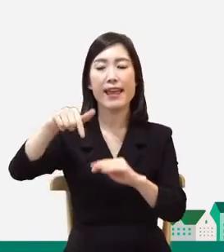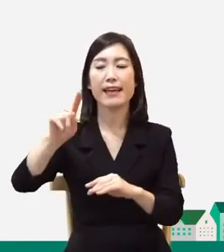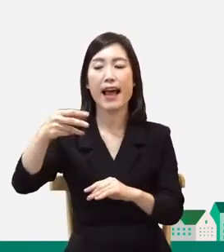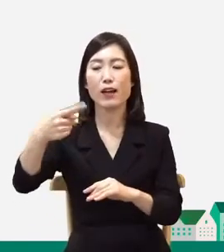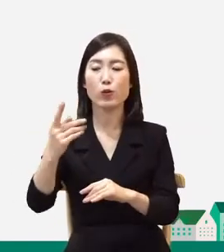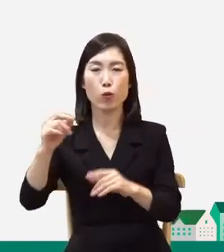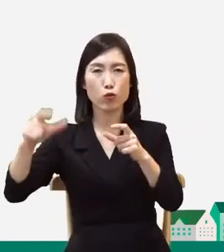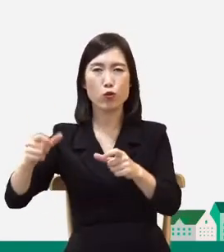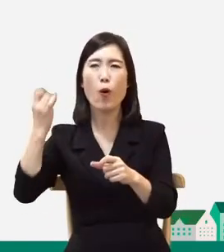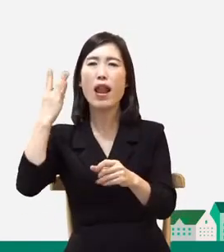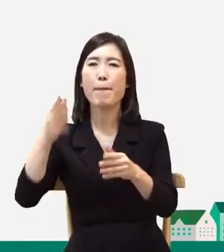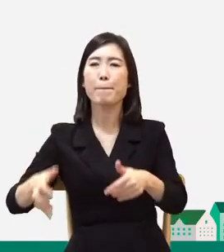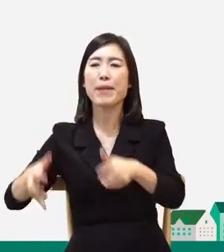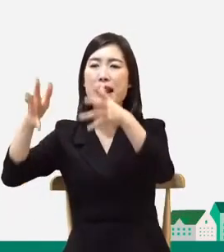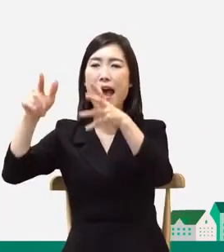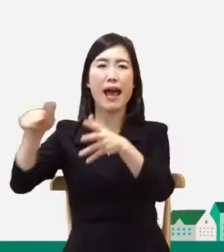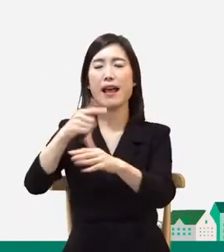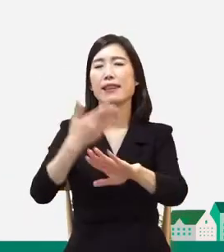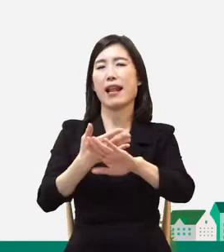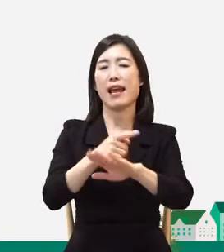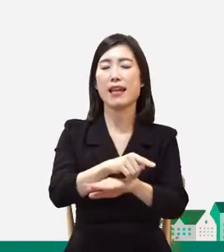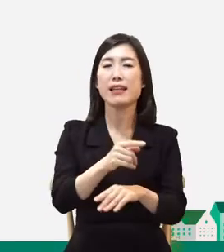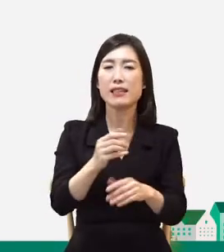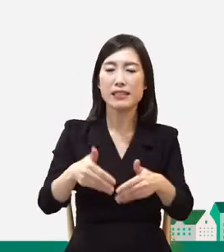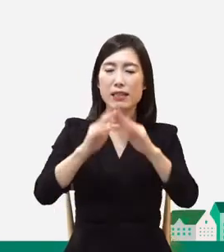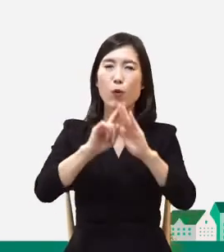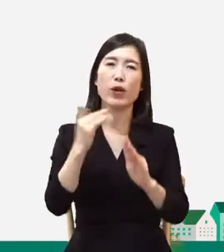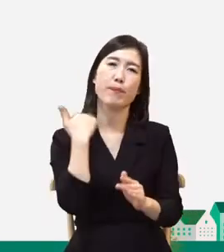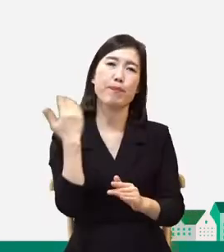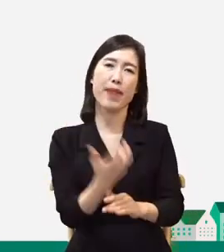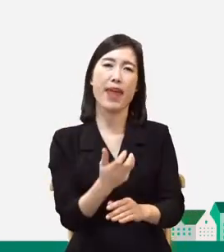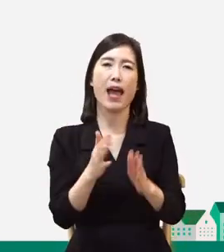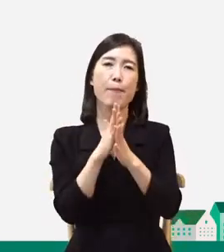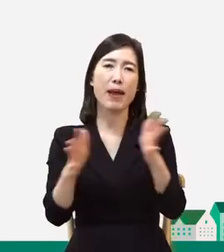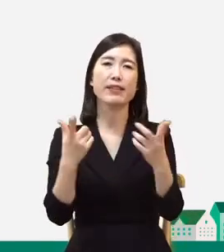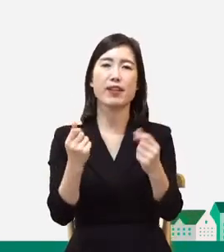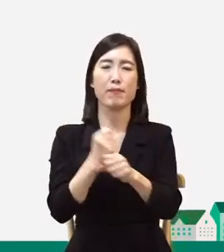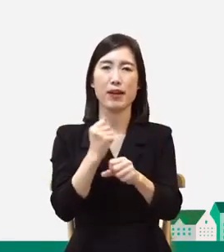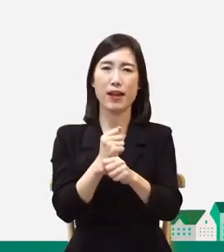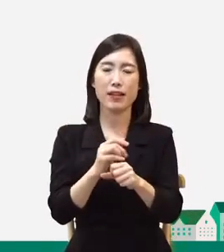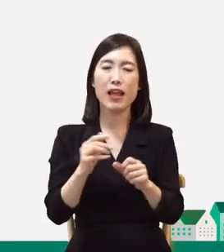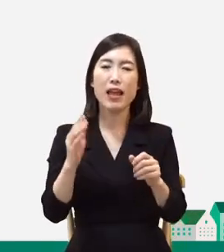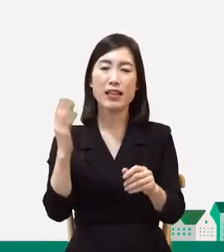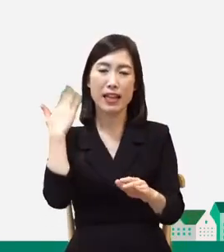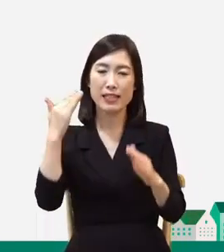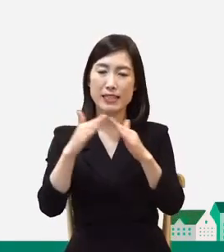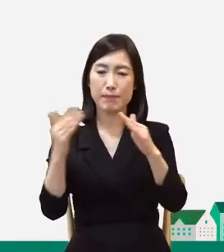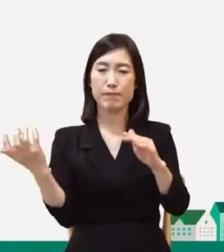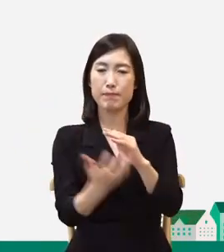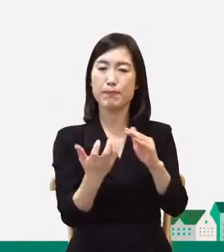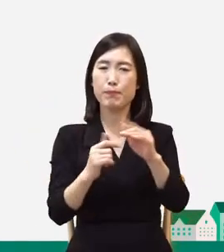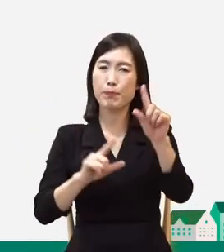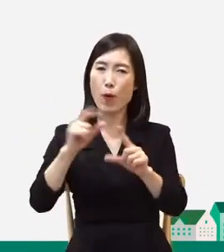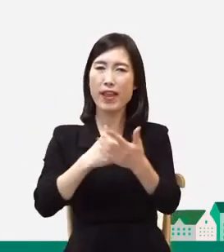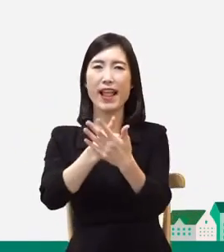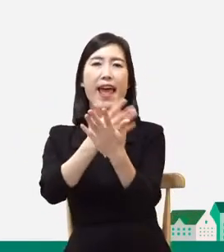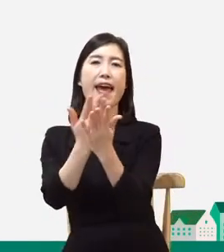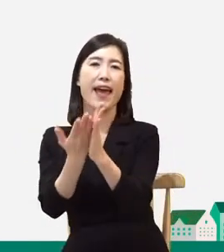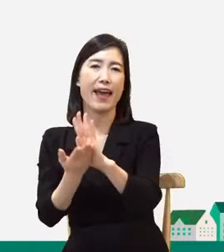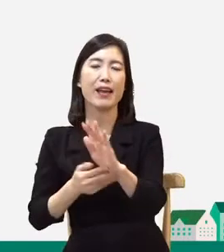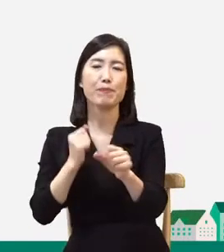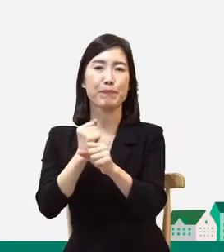빌라 형태인 지원주택과 달리 임대 아파트 형태에서 주택의 형태가 좀 더 다양해졌다고 할 수 있겠습니다.